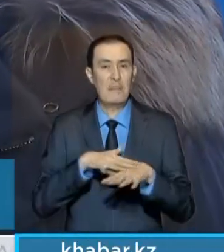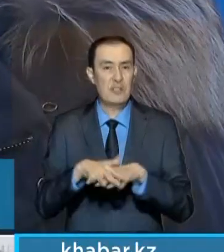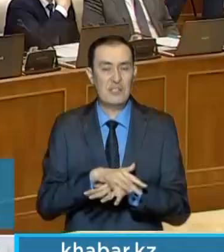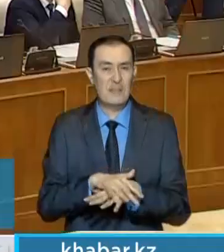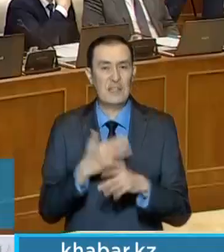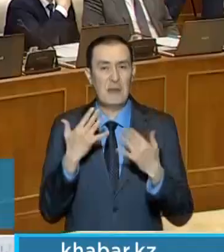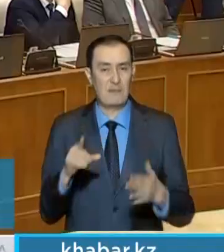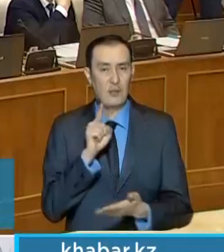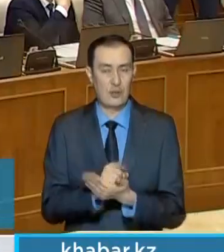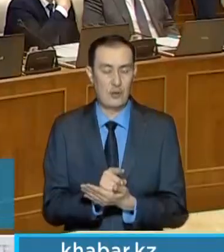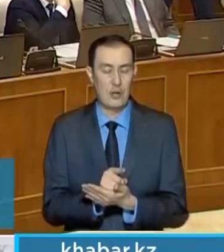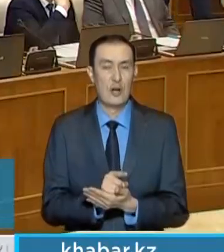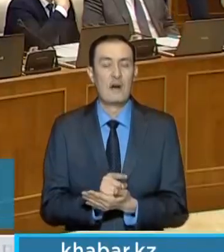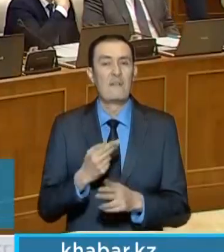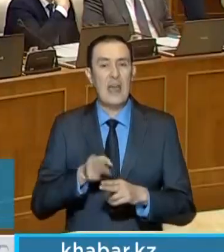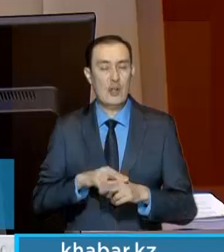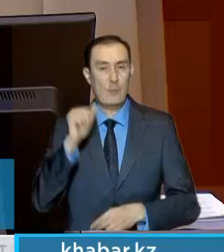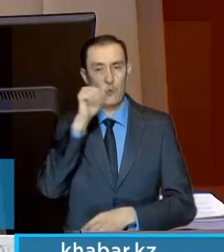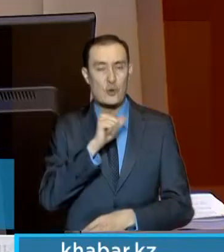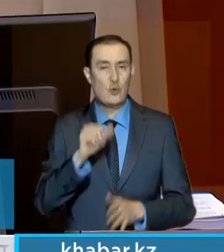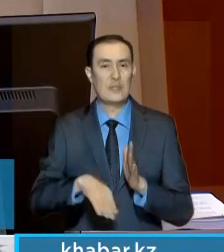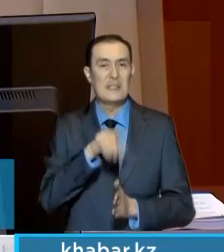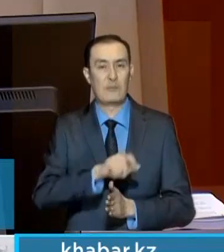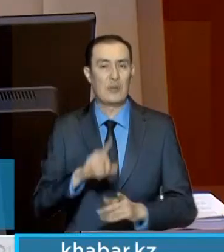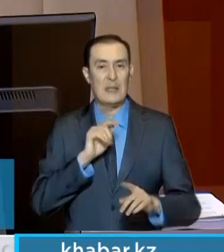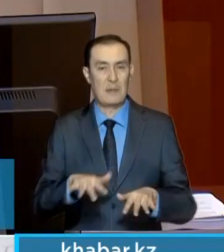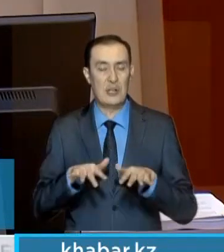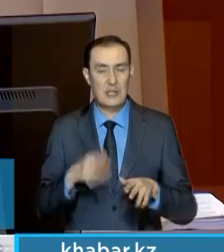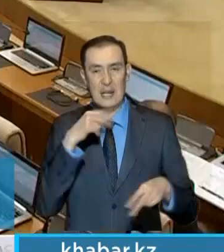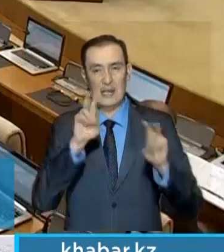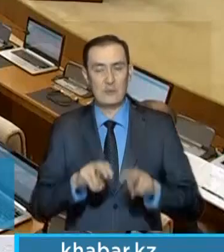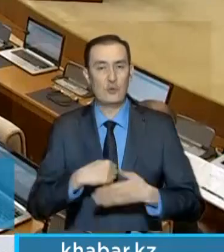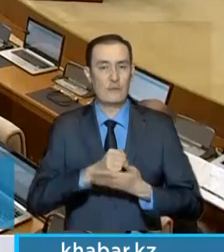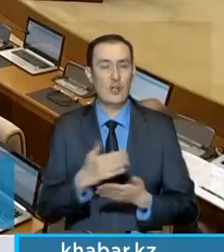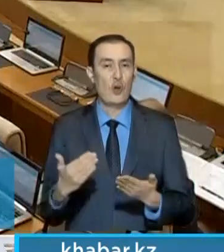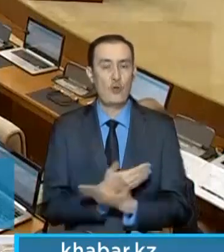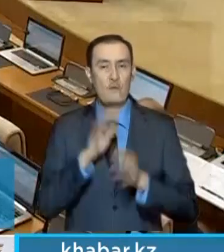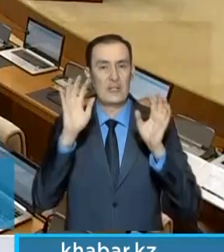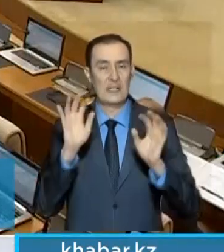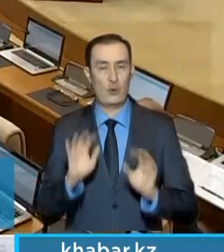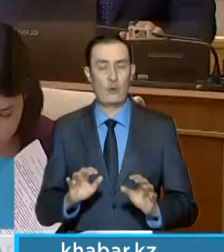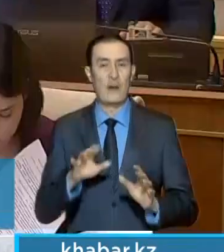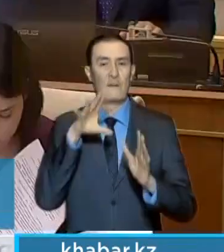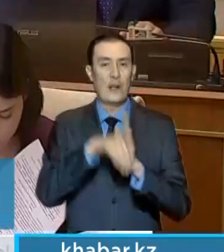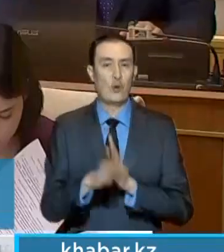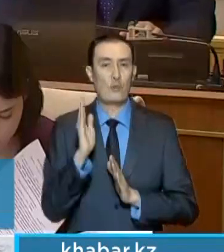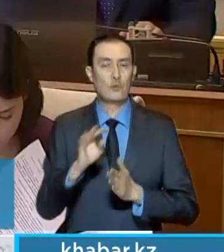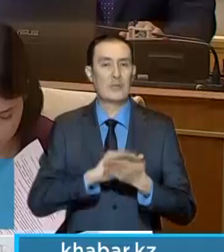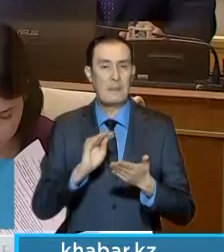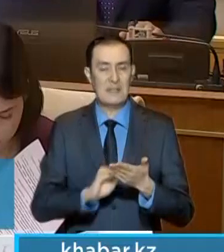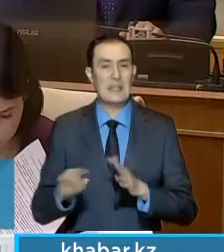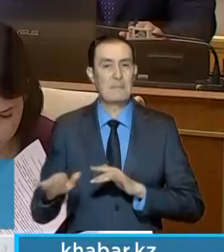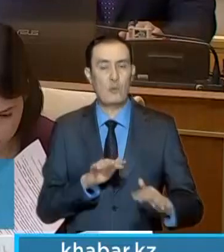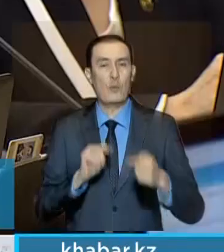давление ожидается что уже в этом году депутаты мажилиса рассмотрят и примут новый закон в котором будут прописаны